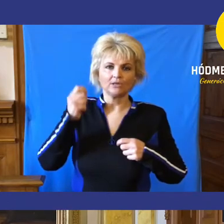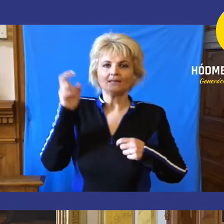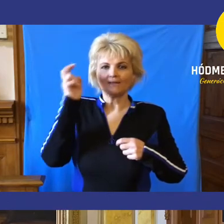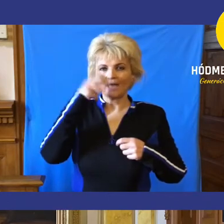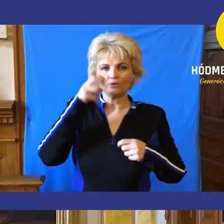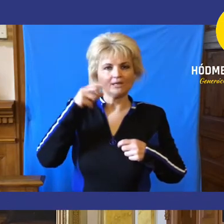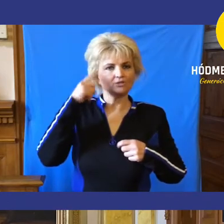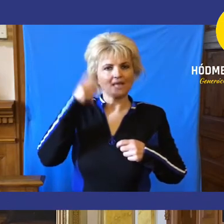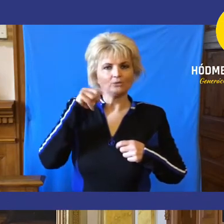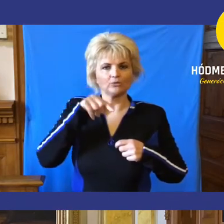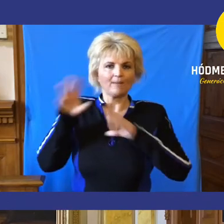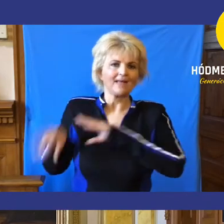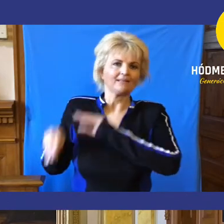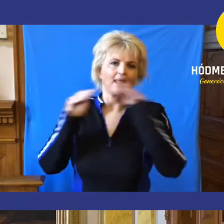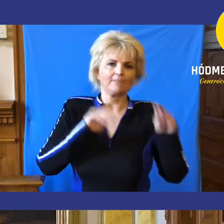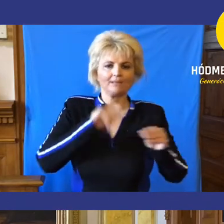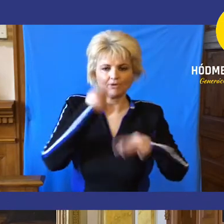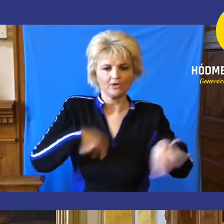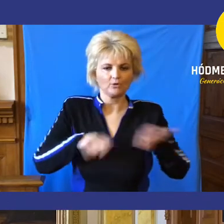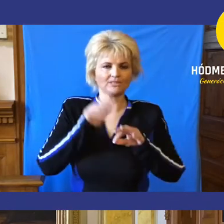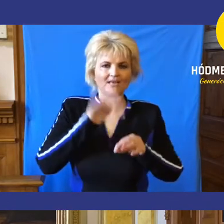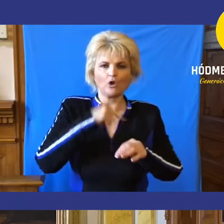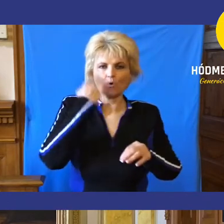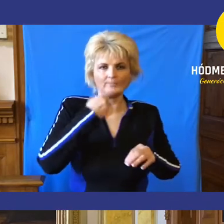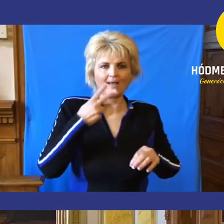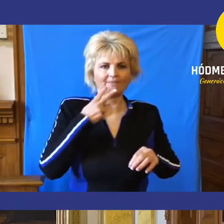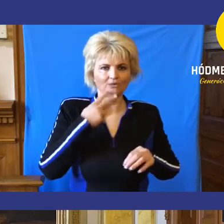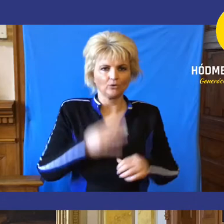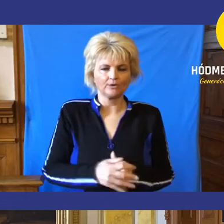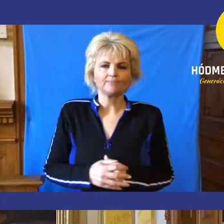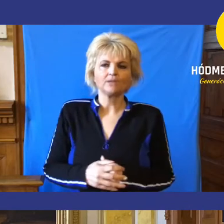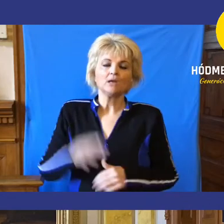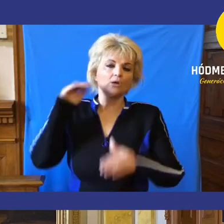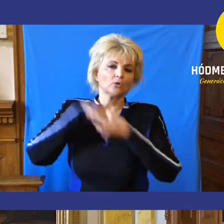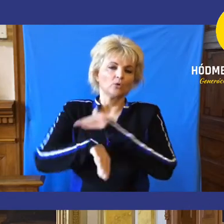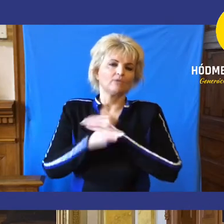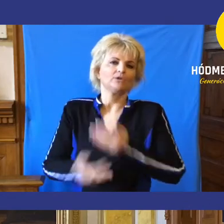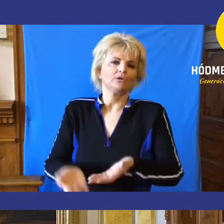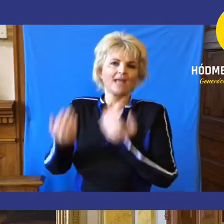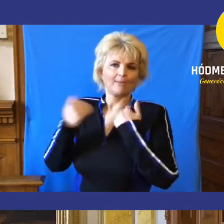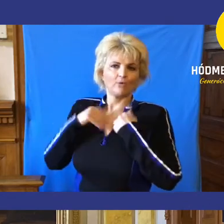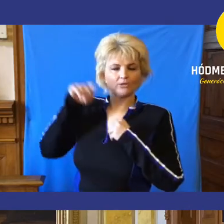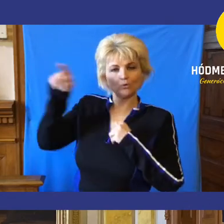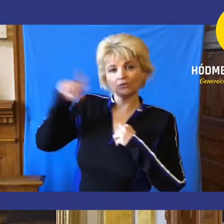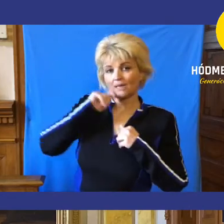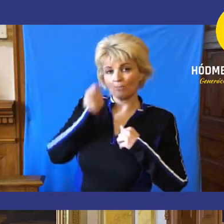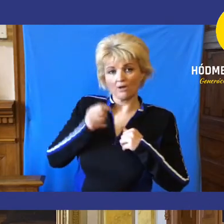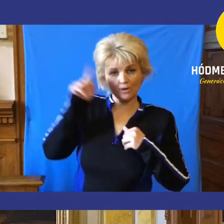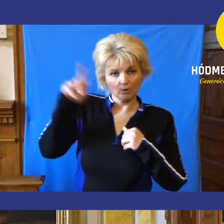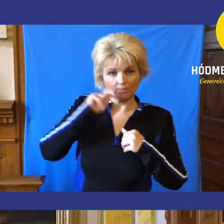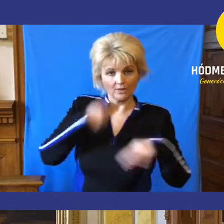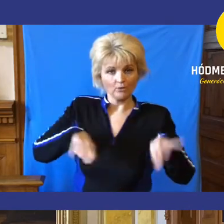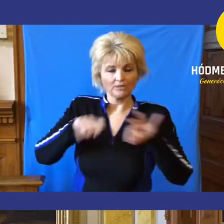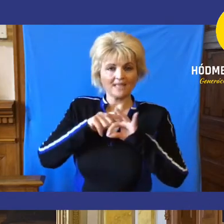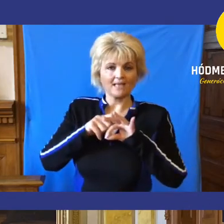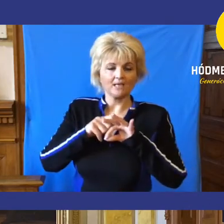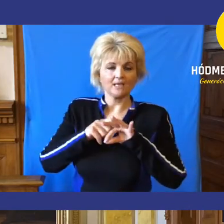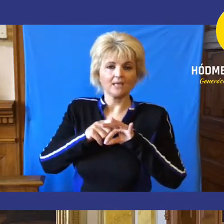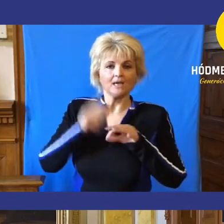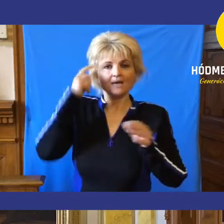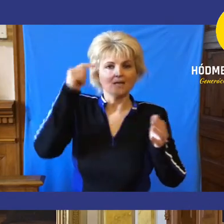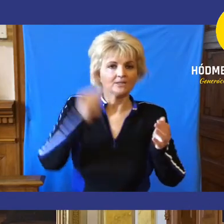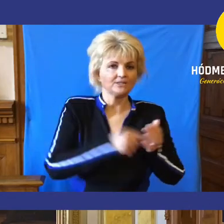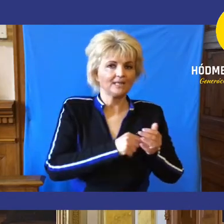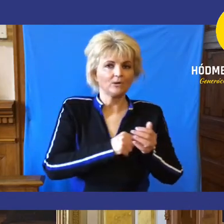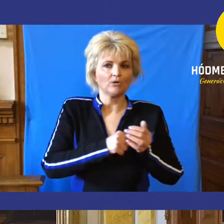Magyarországra. Ez hazafias kötelesség volt. Egyébként az, hogy külföldről támogattak ottani magyarok magyarországi szent célokat,